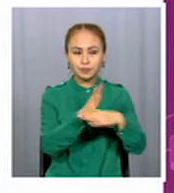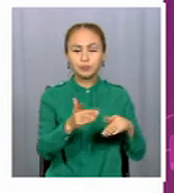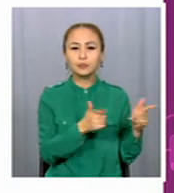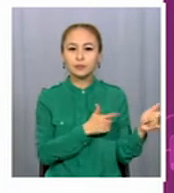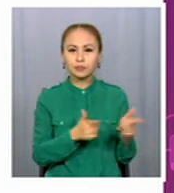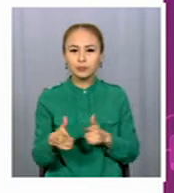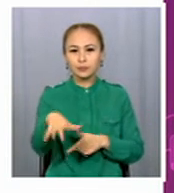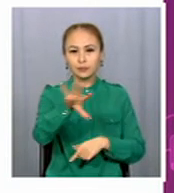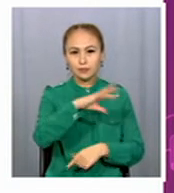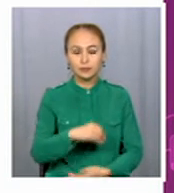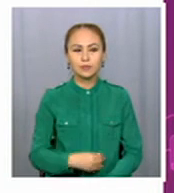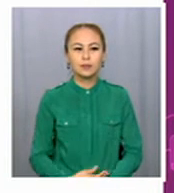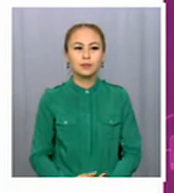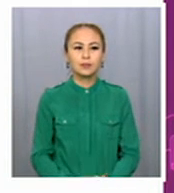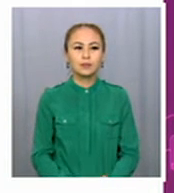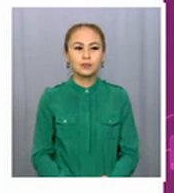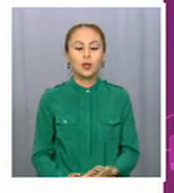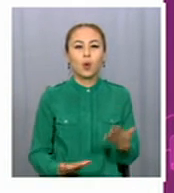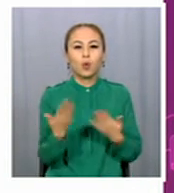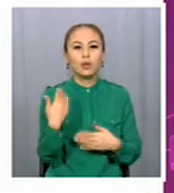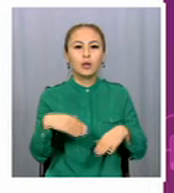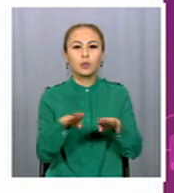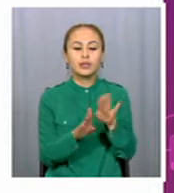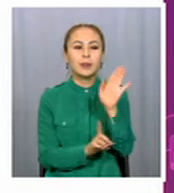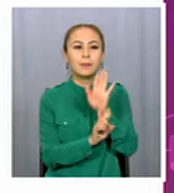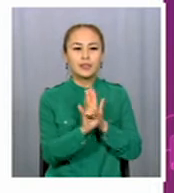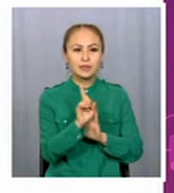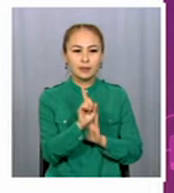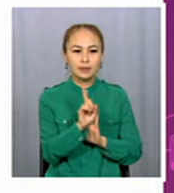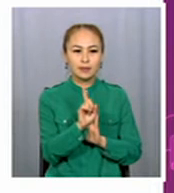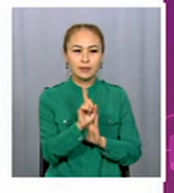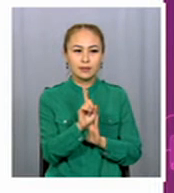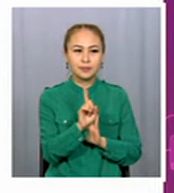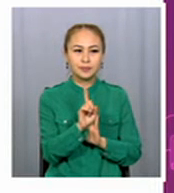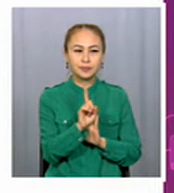ма? Олай болса бастаңдар.